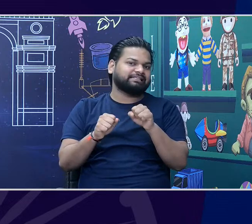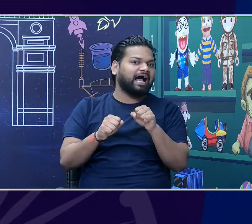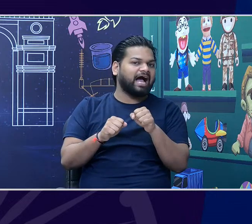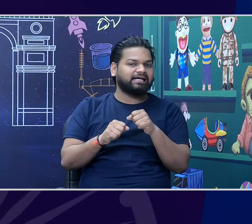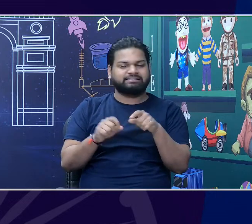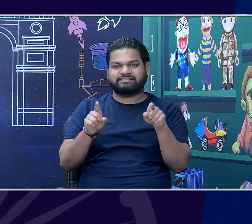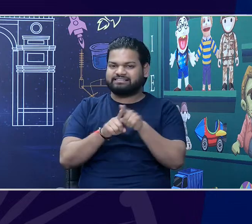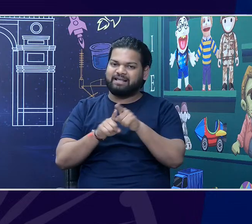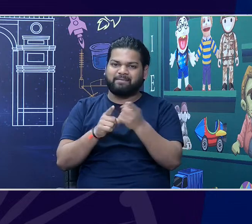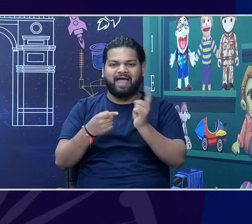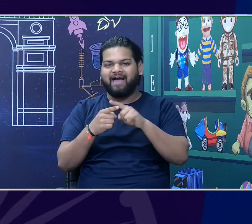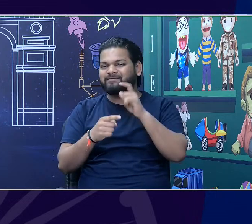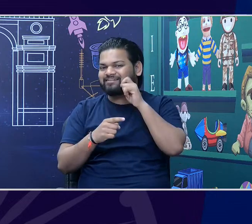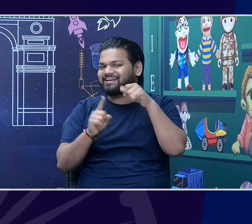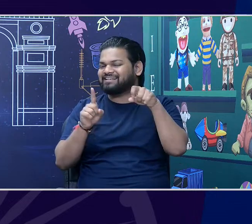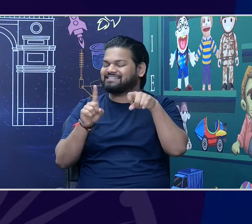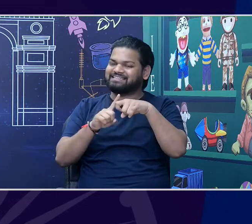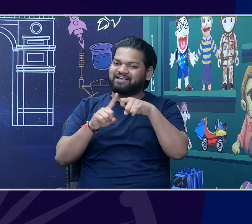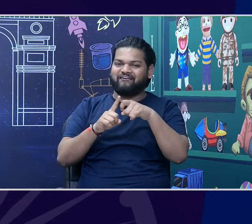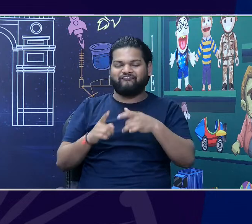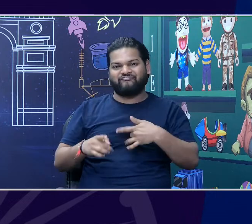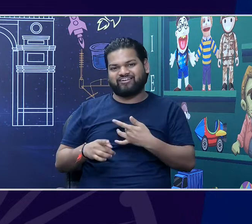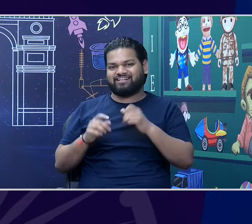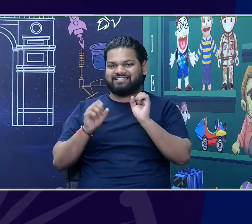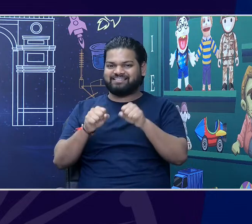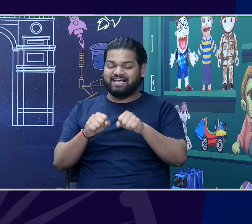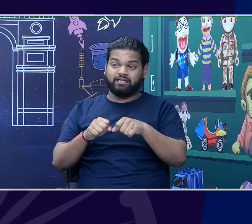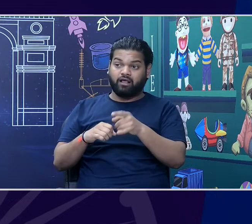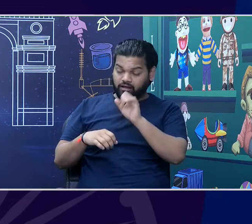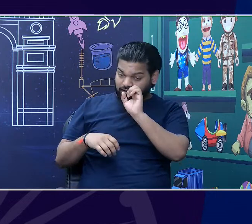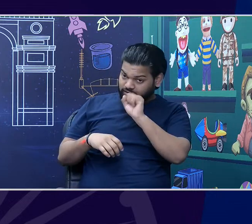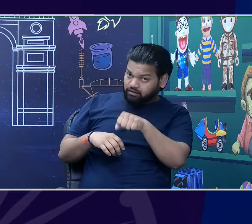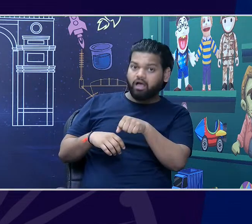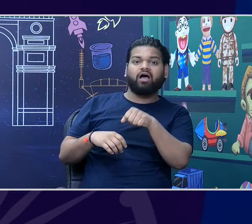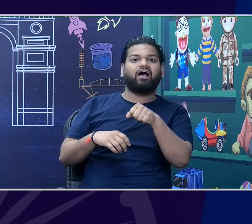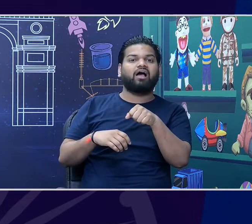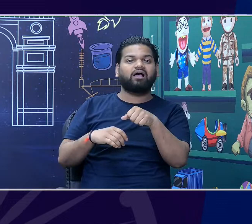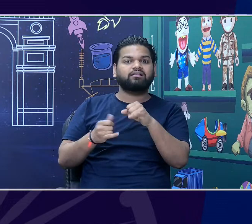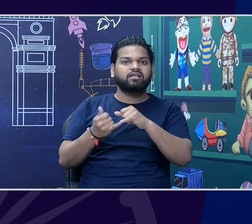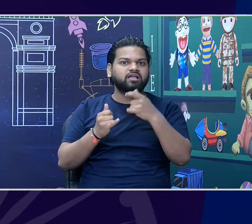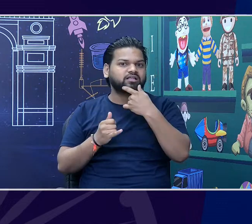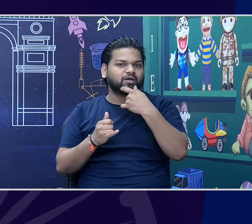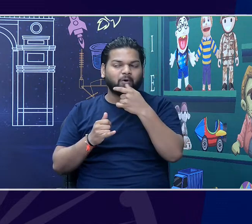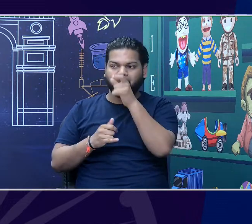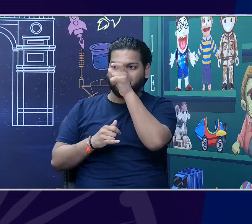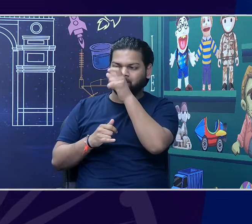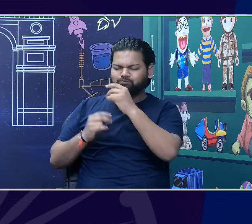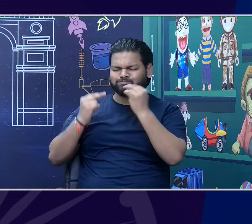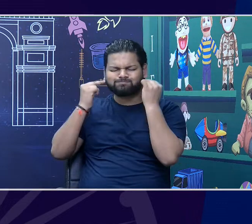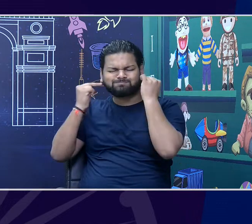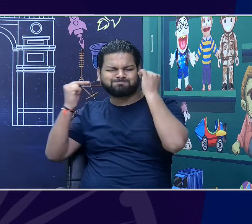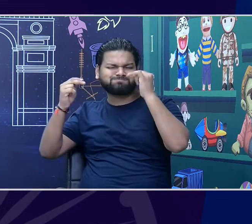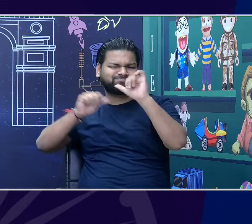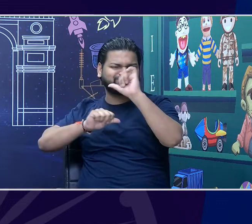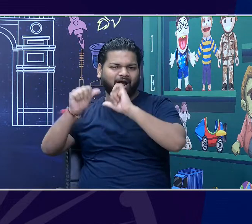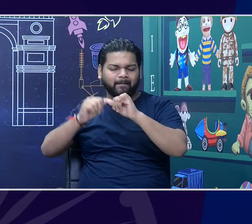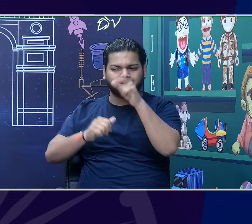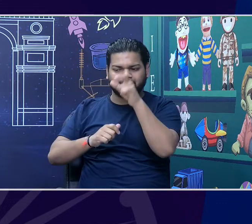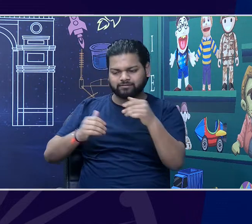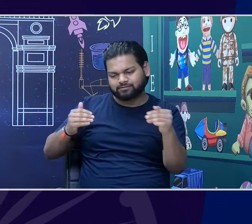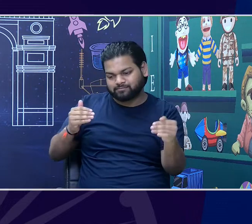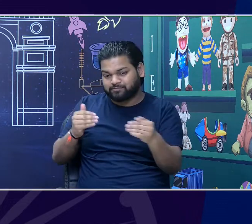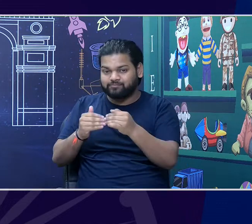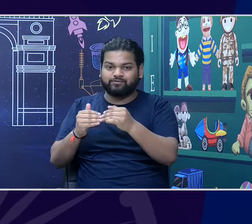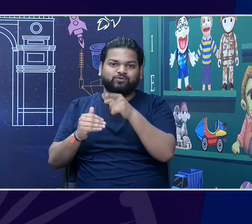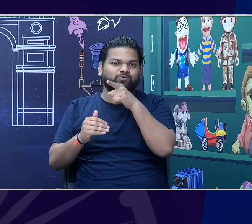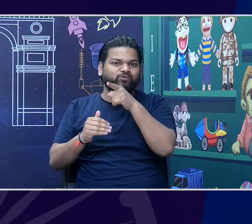him. True. As when he came to know that Dr. Stephen Hawking somewhere near him. Yes. So it was very happy moment for